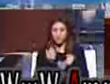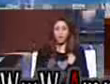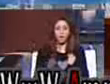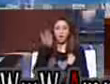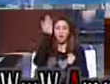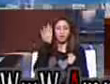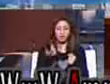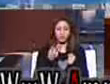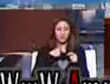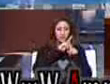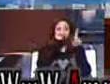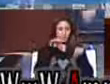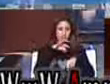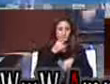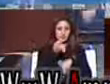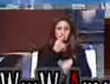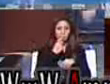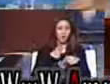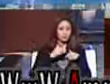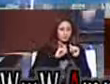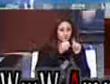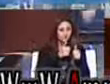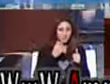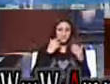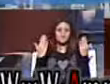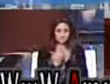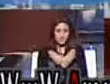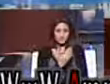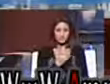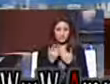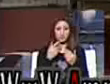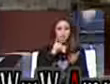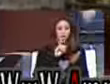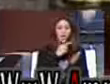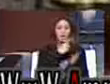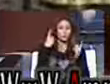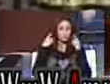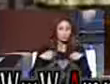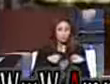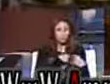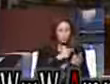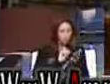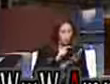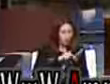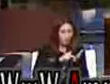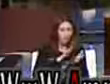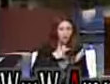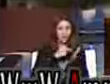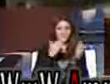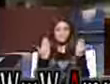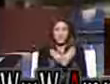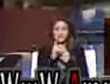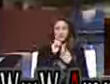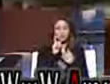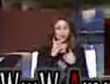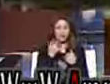من الاجزخانه. هيقلك دكتوره لو هتديني البديل بتاعه مش هاخده، انا عايز اللي الدكتور كاتبه. كنت بسال على بخاخه